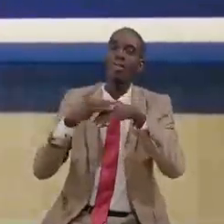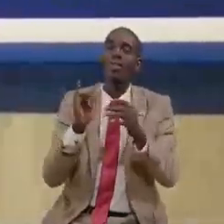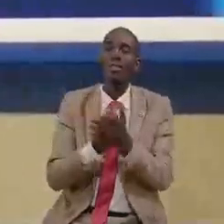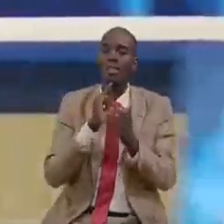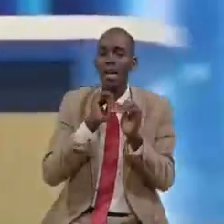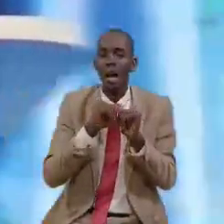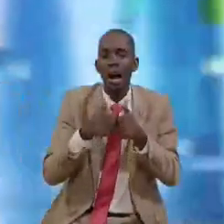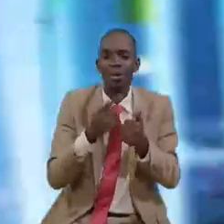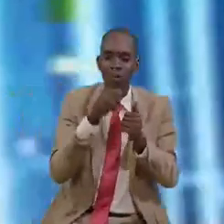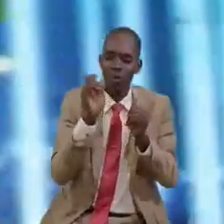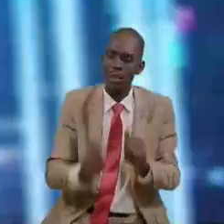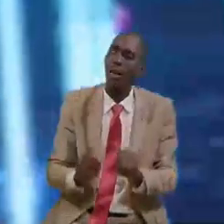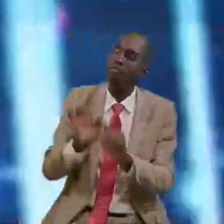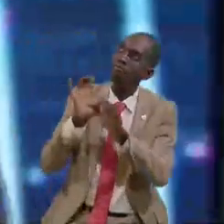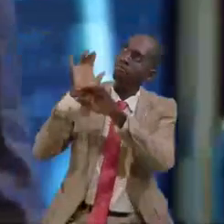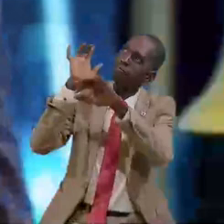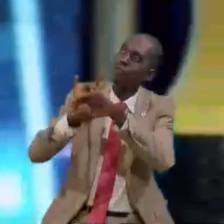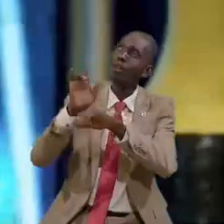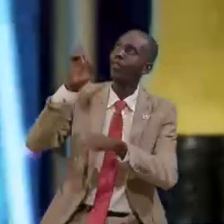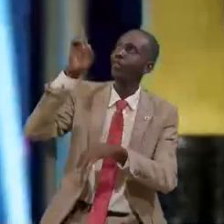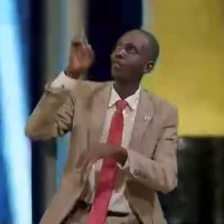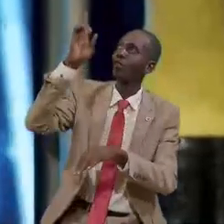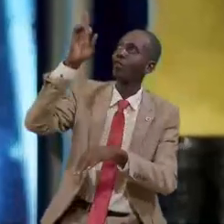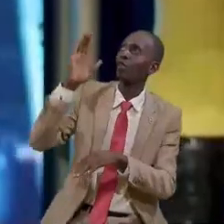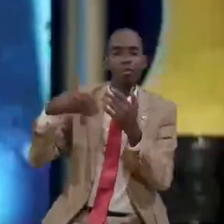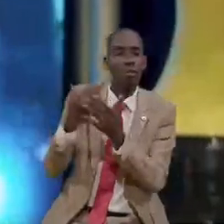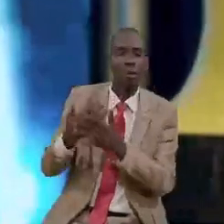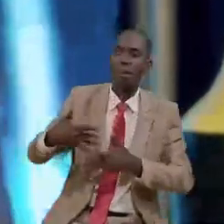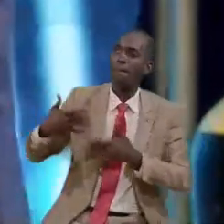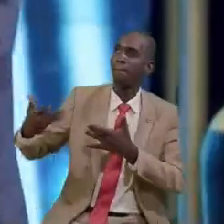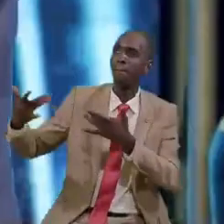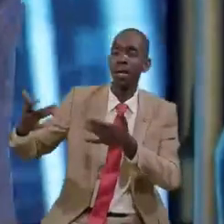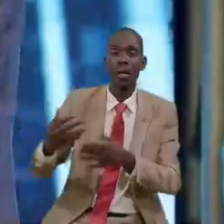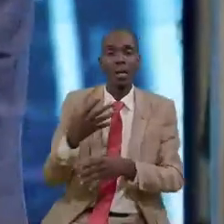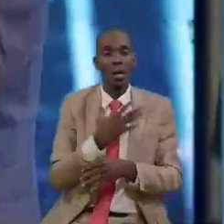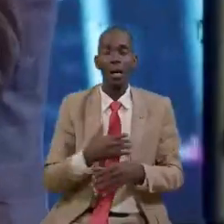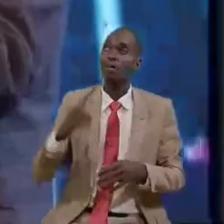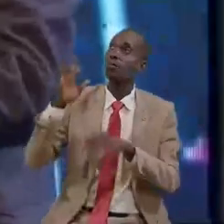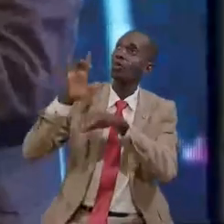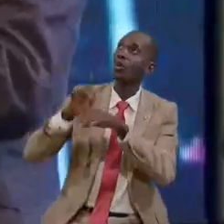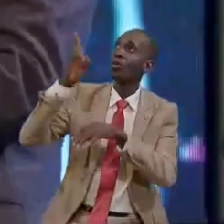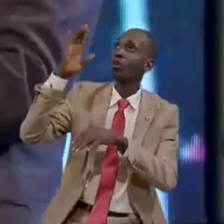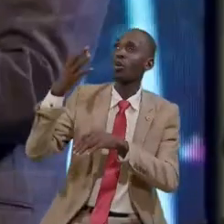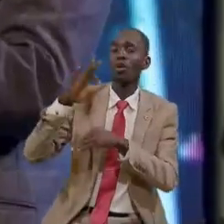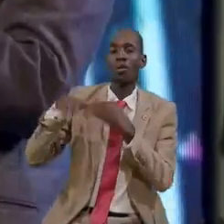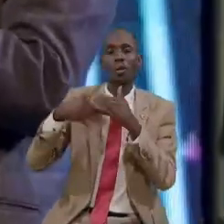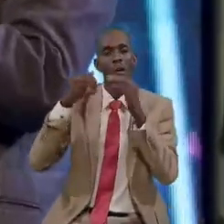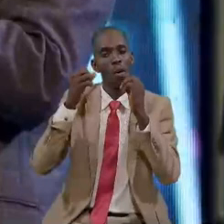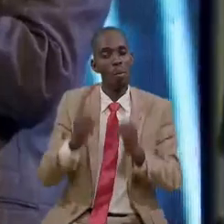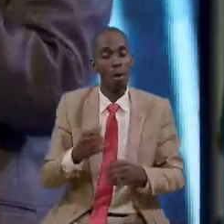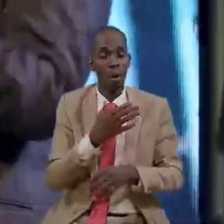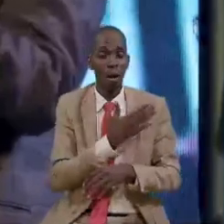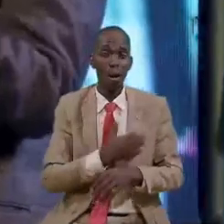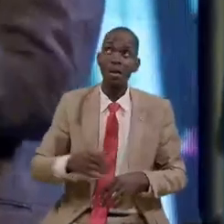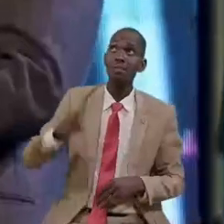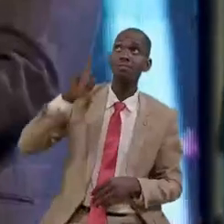pour toucher Dieu de toute miséricorde, de toute puissance. Et c'est lui qui